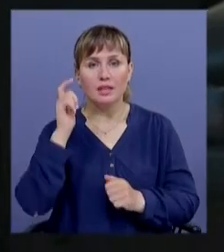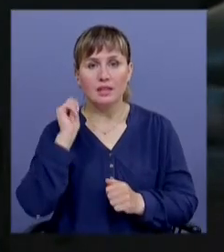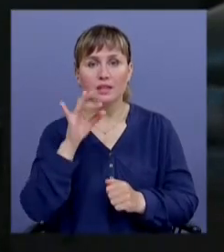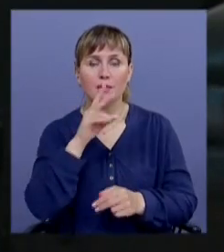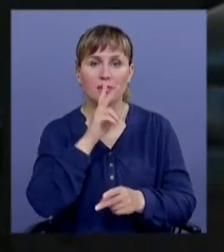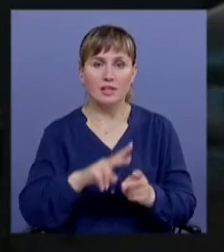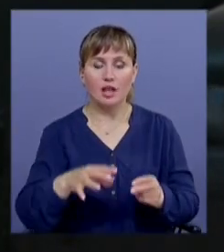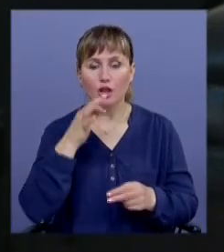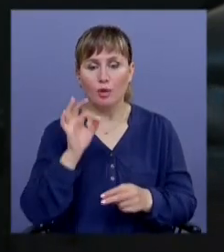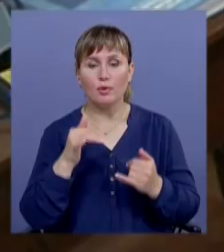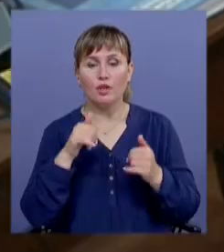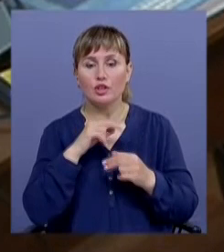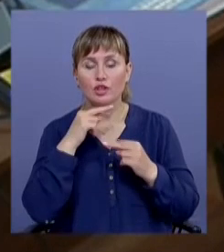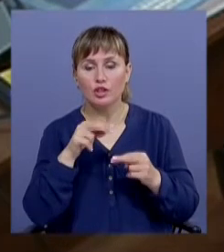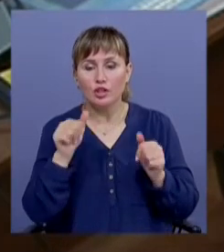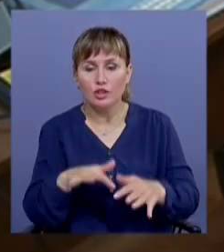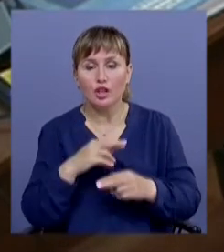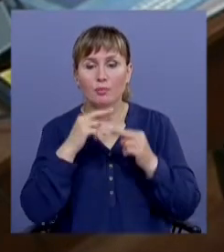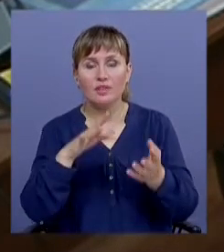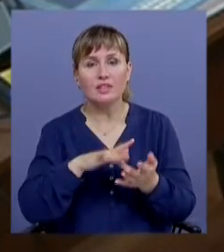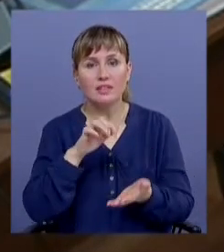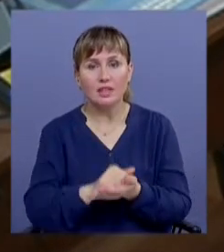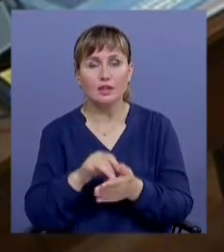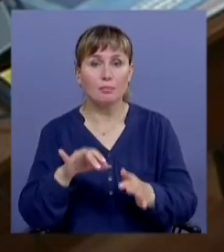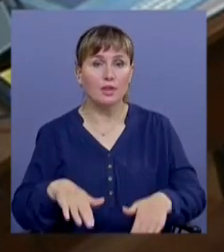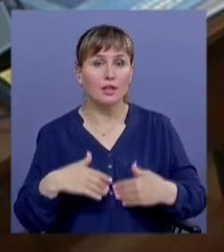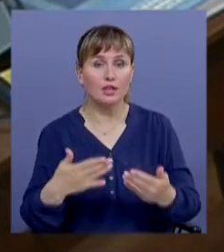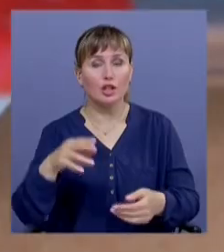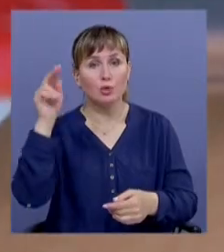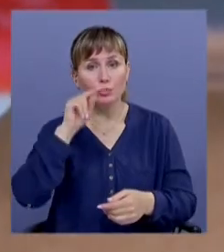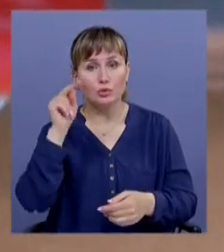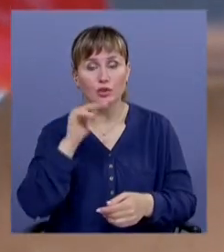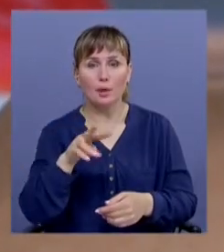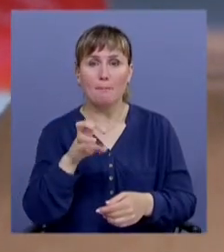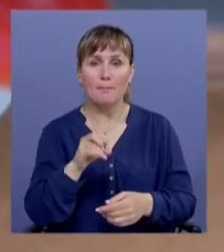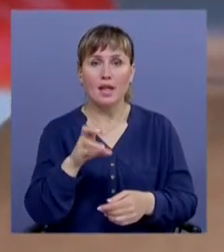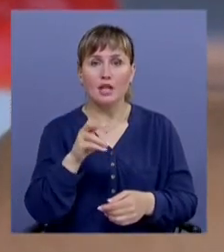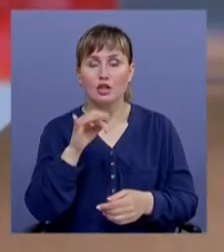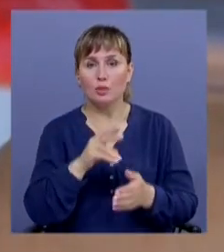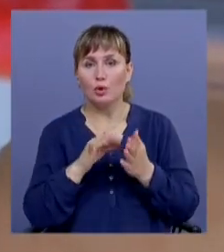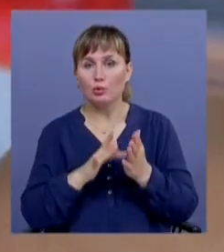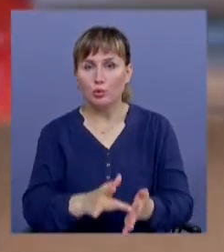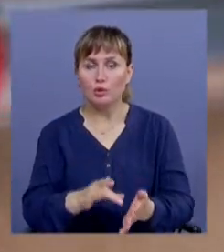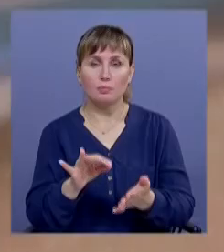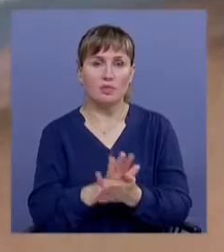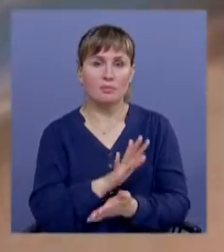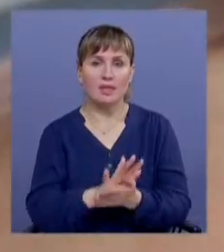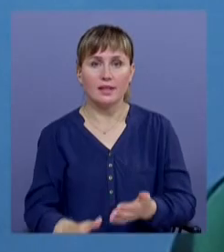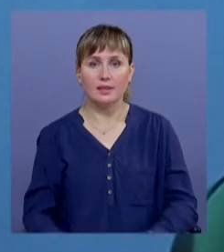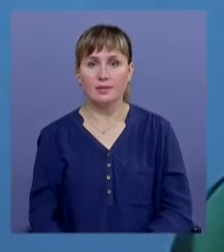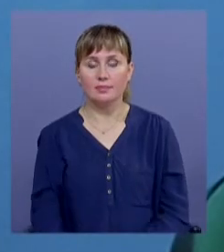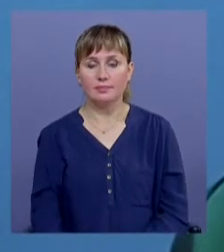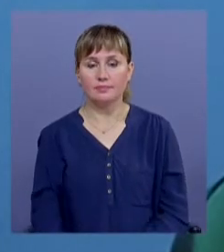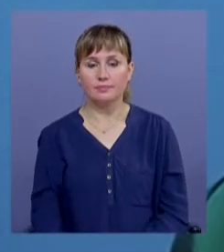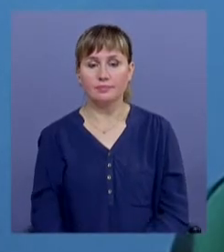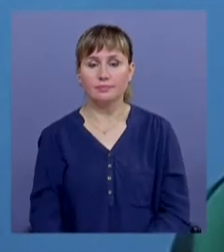растеряла навыки. Решила обратиться в центр занятости, где ей предложили отучиться на менеджера по туризму. Причем бесплатно. Но